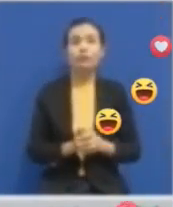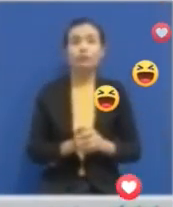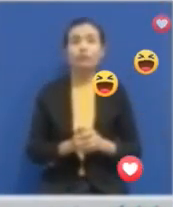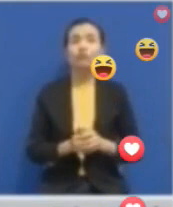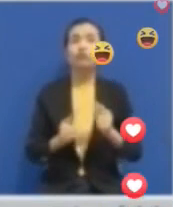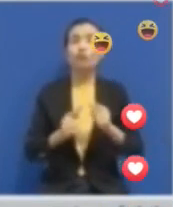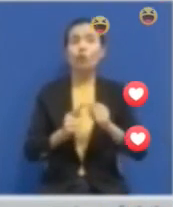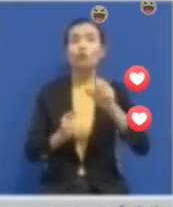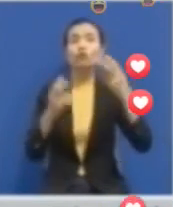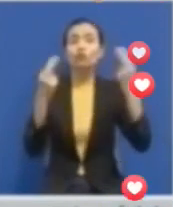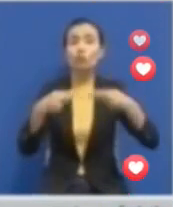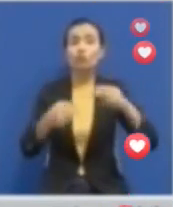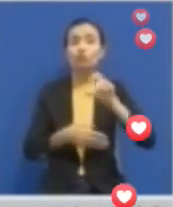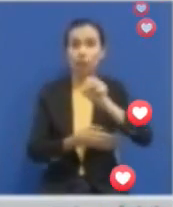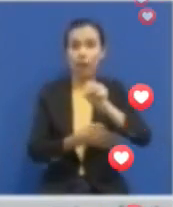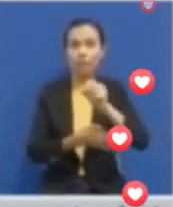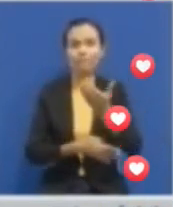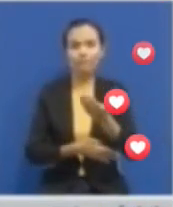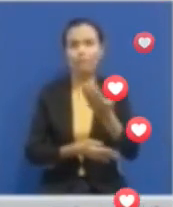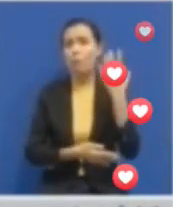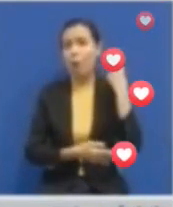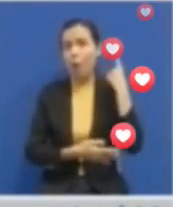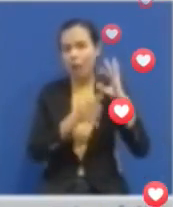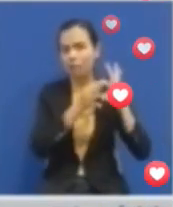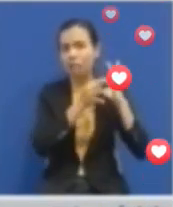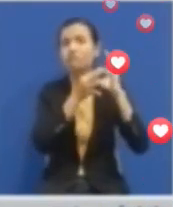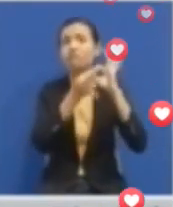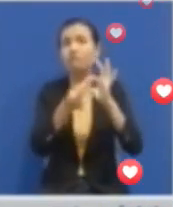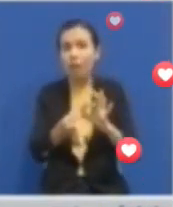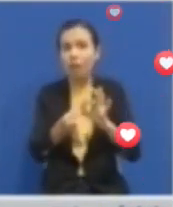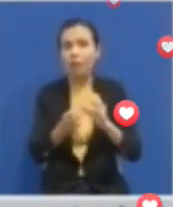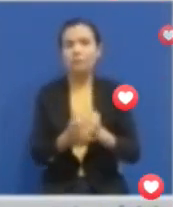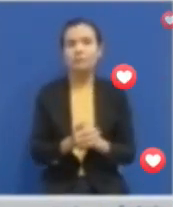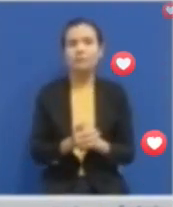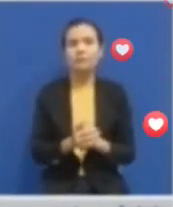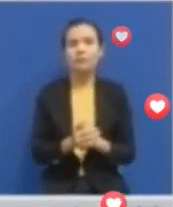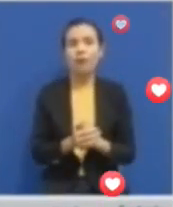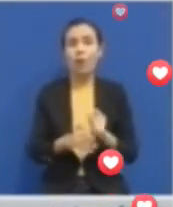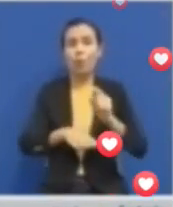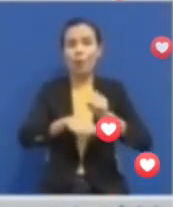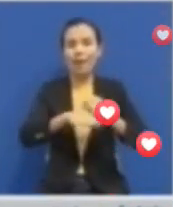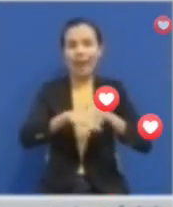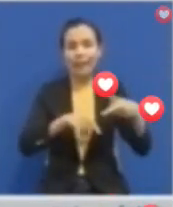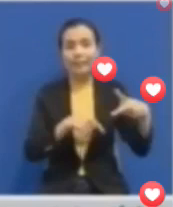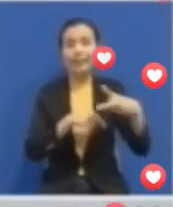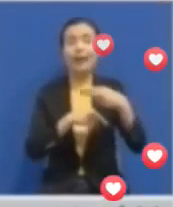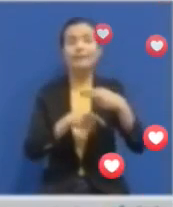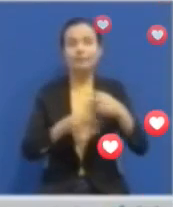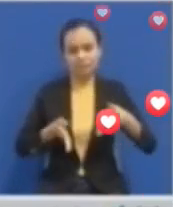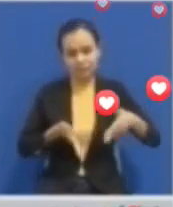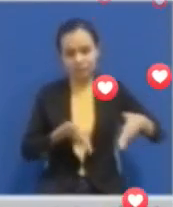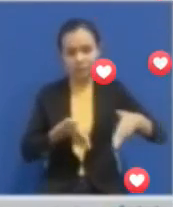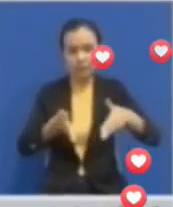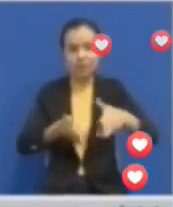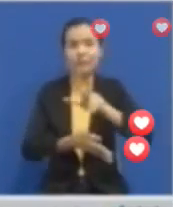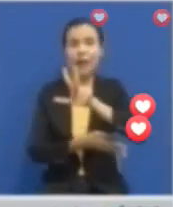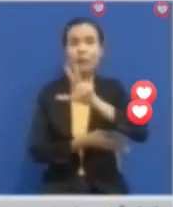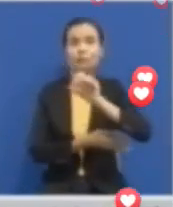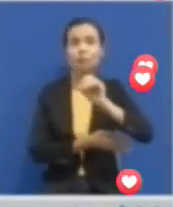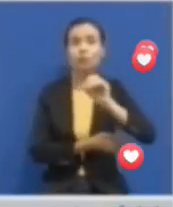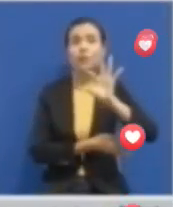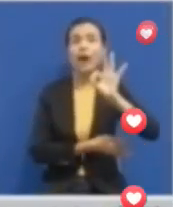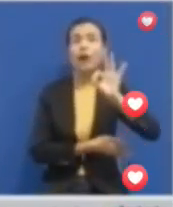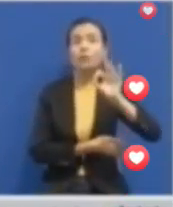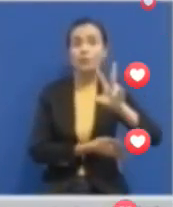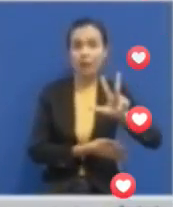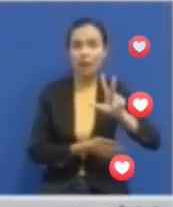นื่องจากเมื่อวานนะครับพูดแล้วถูกเวลาตัดไปค่ะคือถนนเส้น3093นะคะจาก